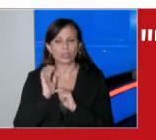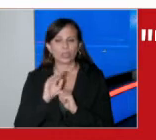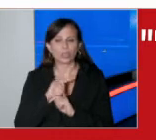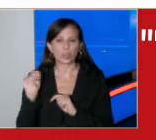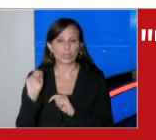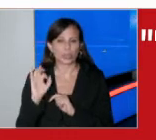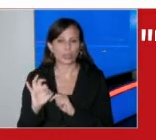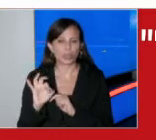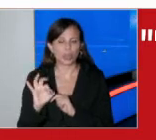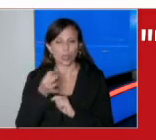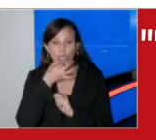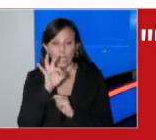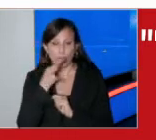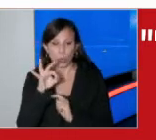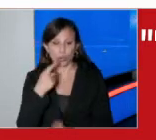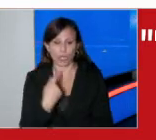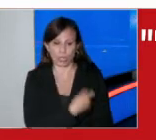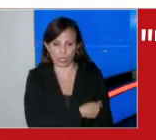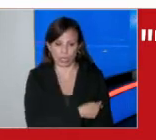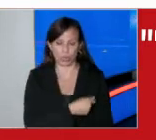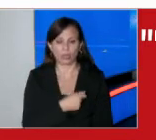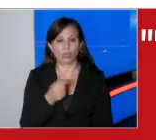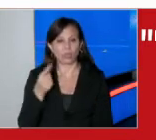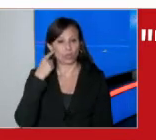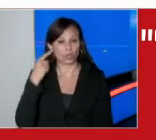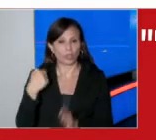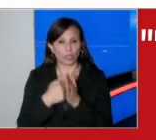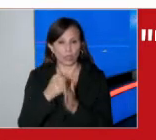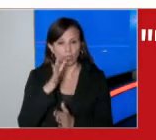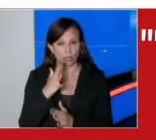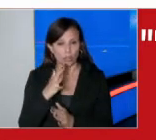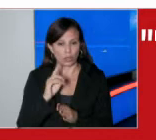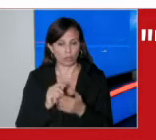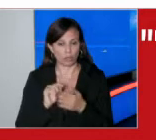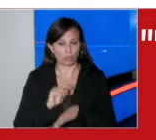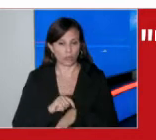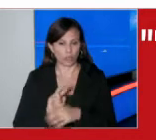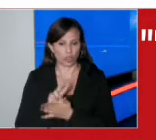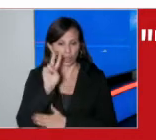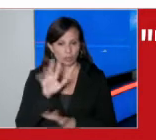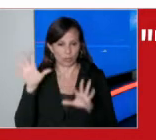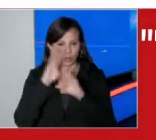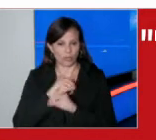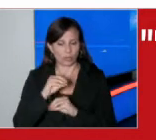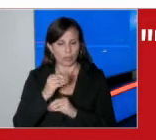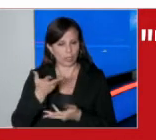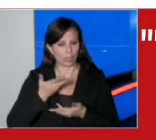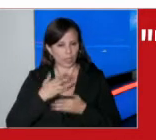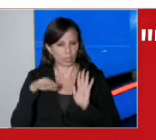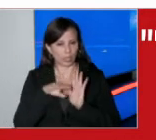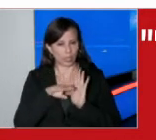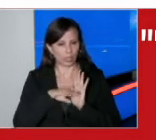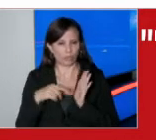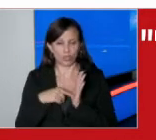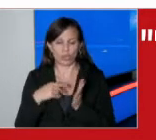מועילות החיסון. חושבת שעד יום חמישי בחצות יהיה מספיק נתונים בשביל לקבל החלטה